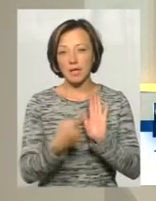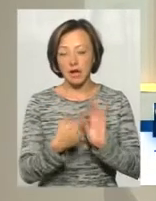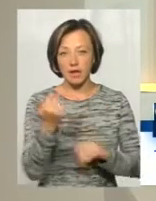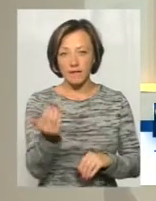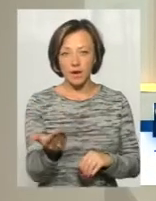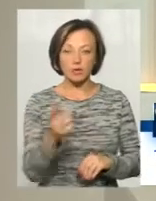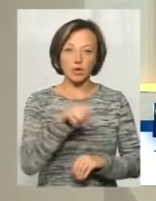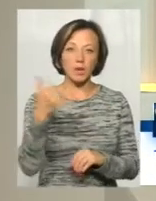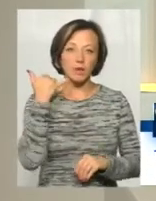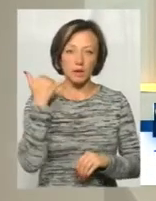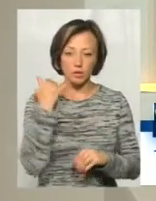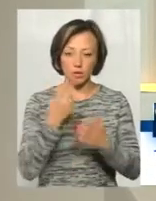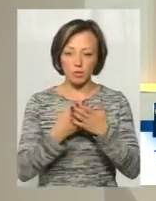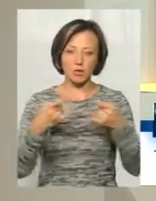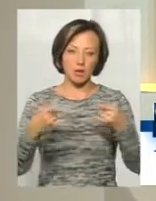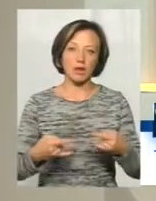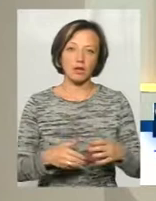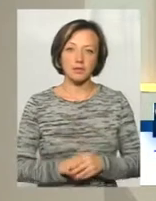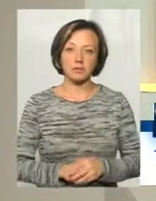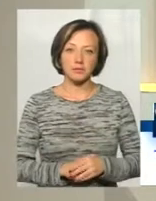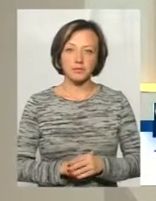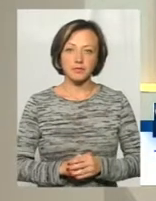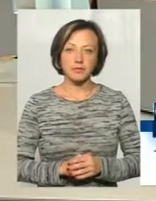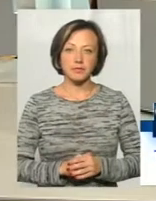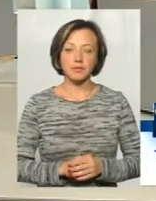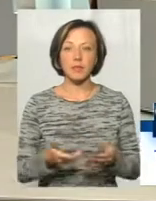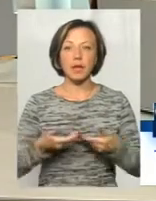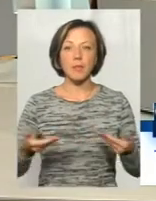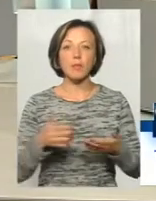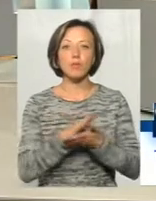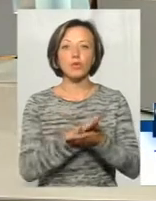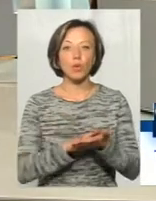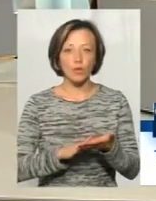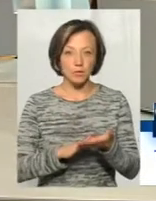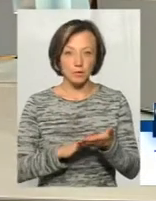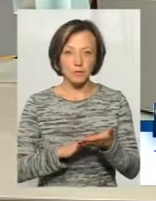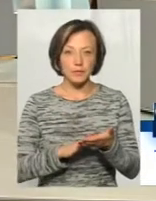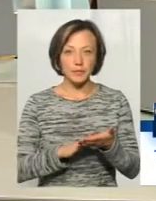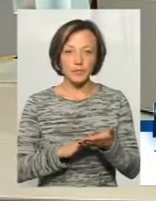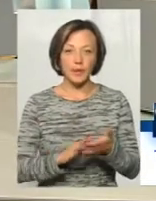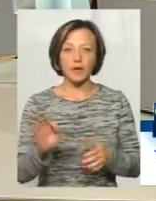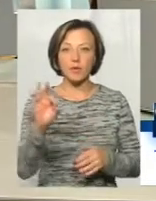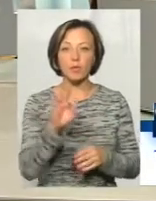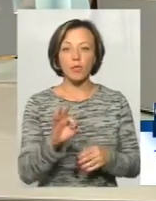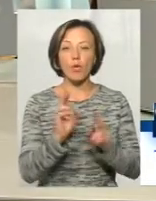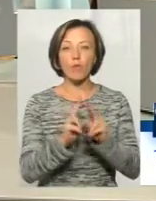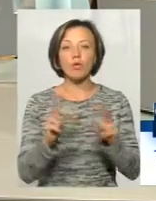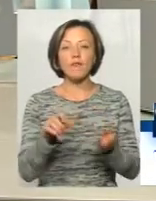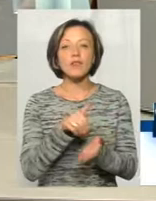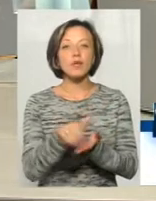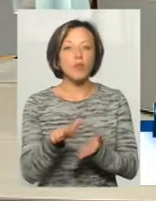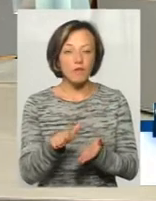питання. Номера телефонів бачите на екрані, отож телефонуйте. А ми продовжуємо. З приводу тих, кому